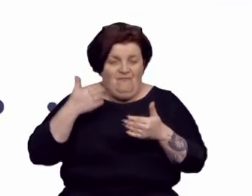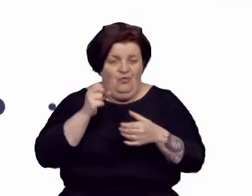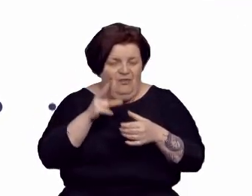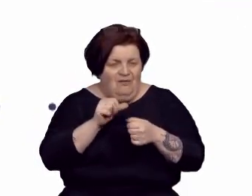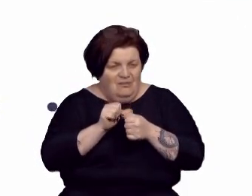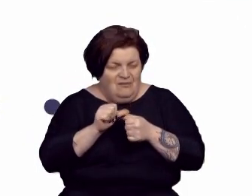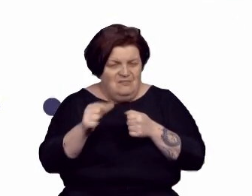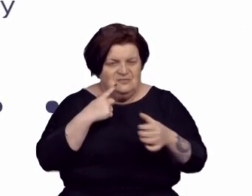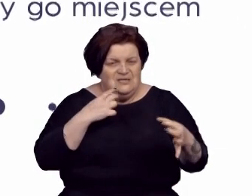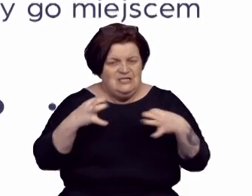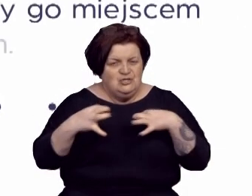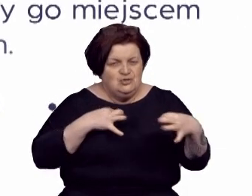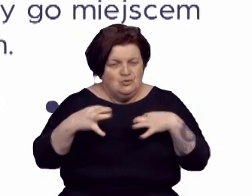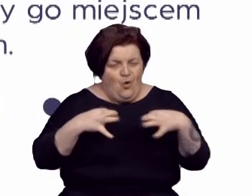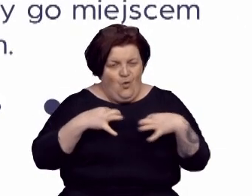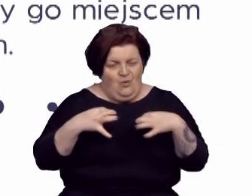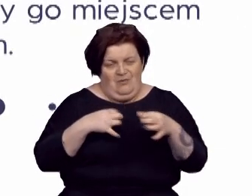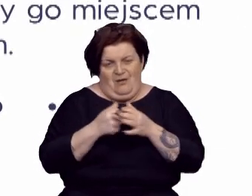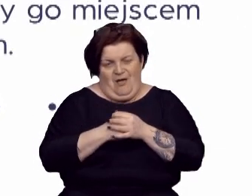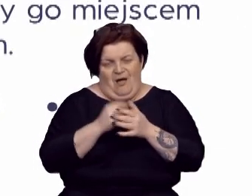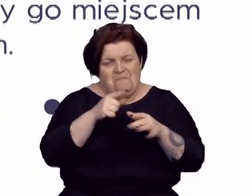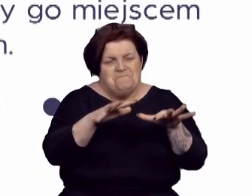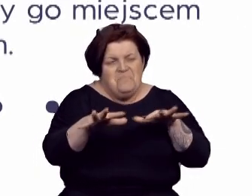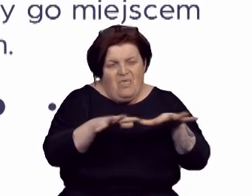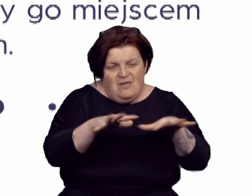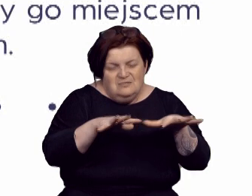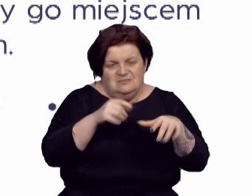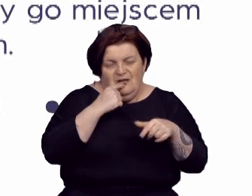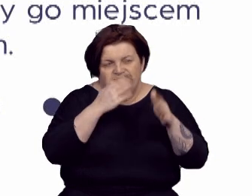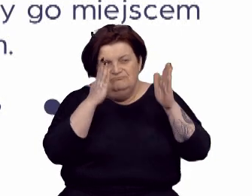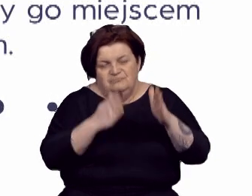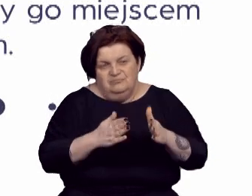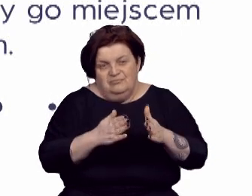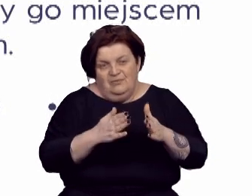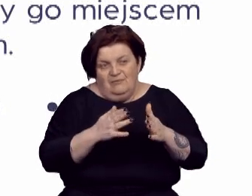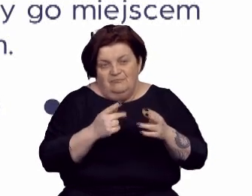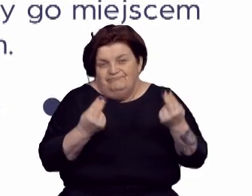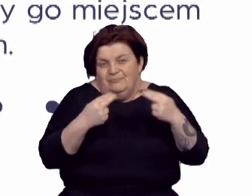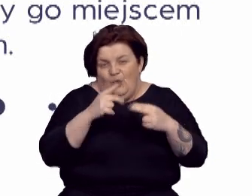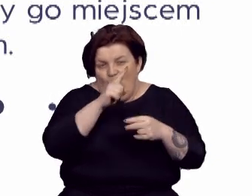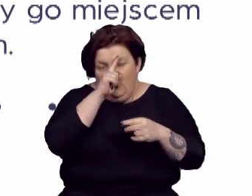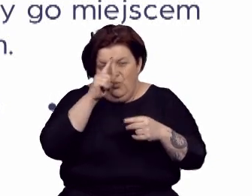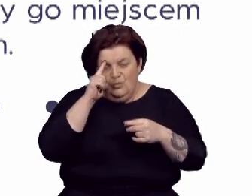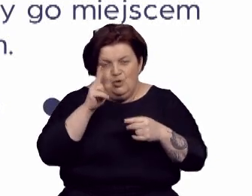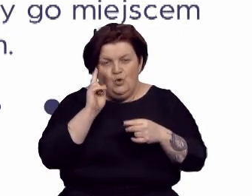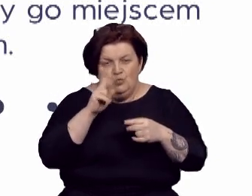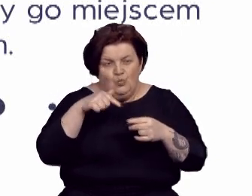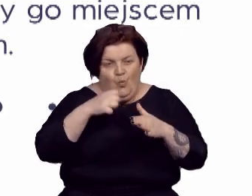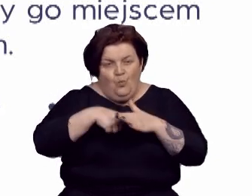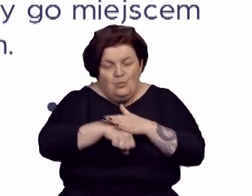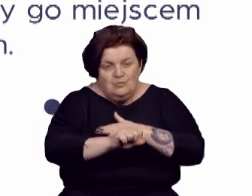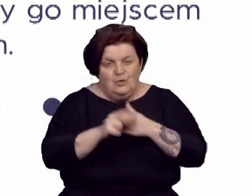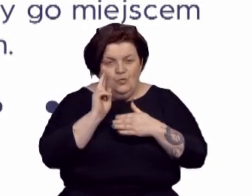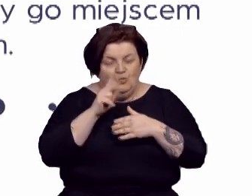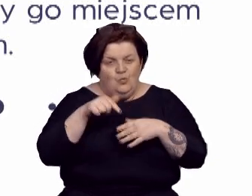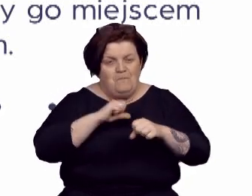tak już jest, że historię danego miejsca, jego tożsamość tworzą ludzie. Ludzie, którzy tutaj się